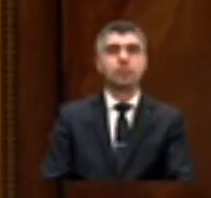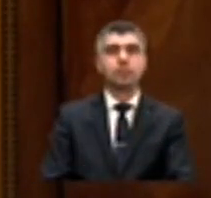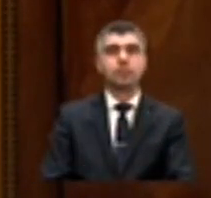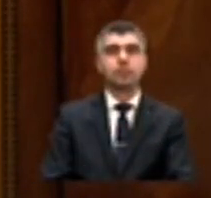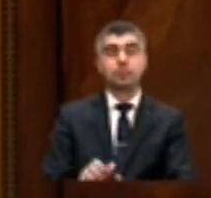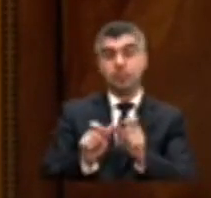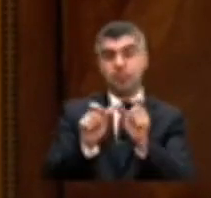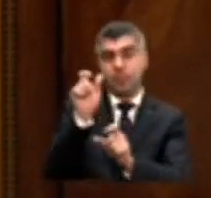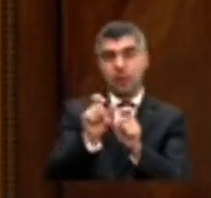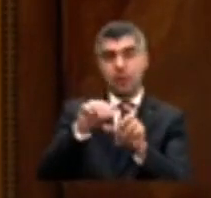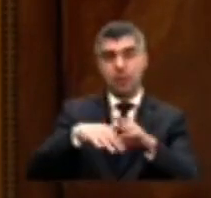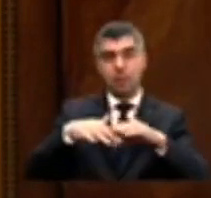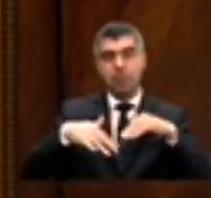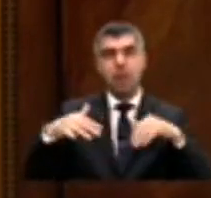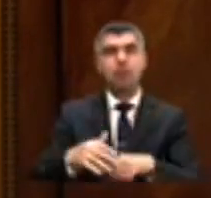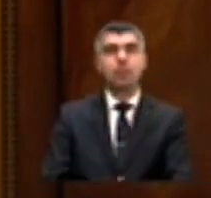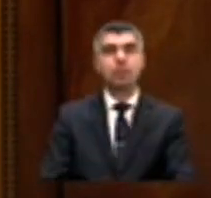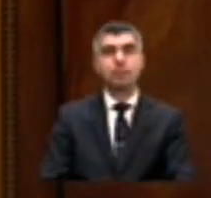السادة،